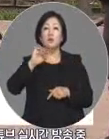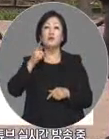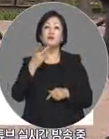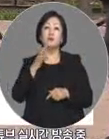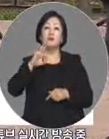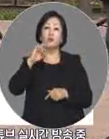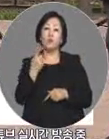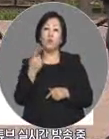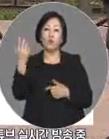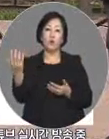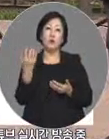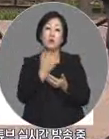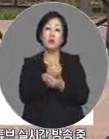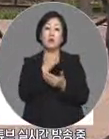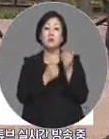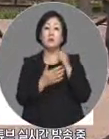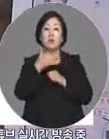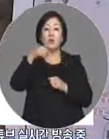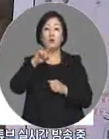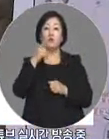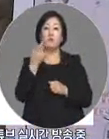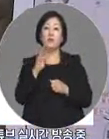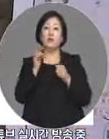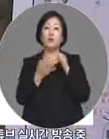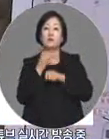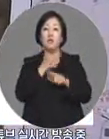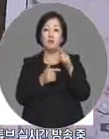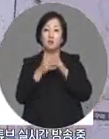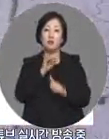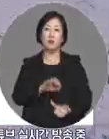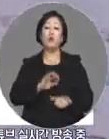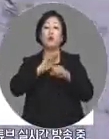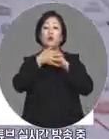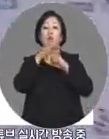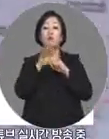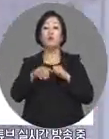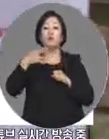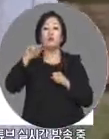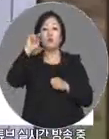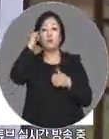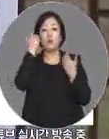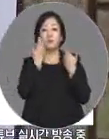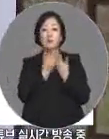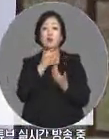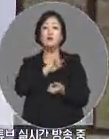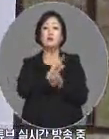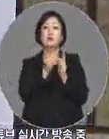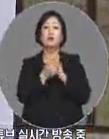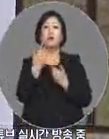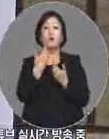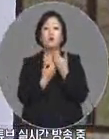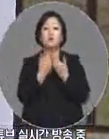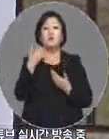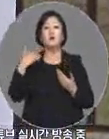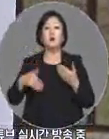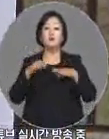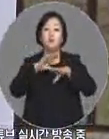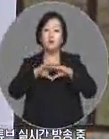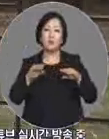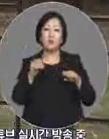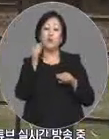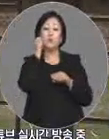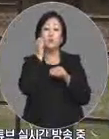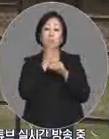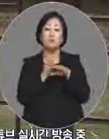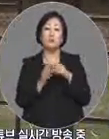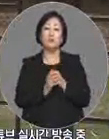에서 끌어오는 방안은 국민이 회령 취수장 활용과 대구 수성구 지역 반발 등 10 키면서 시타 리가 풀리지 않고 있습니다